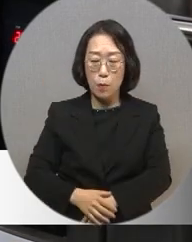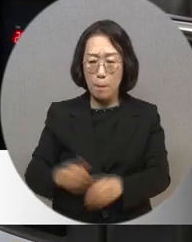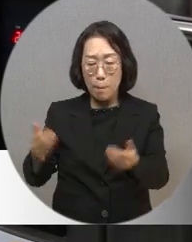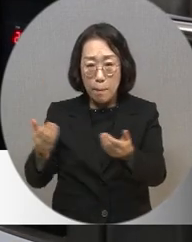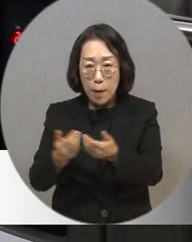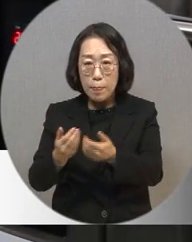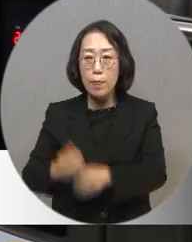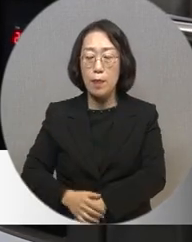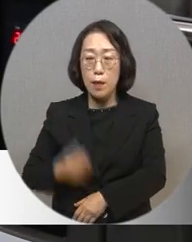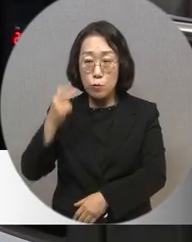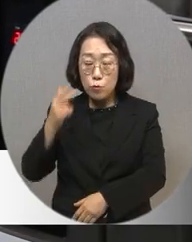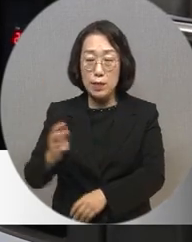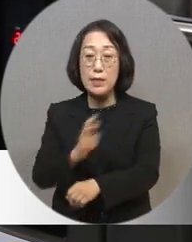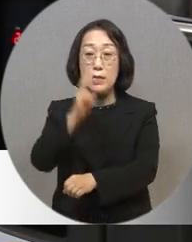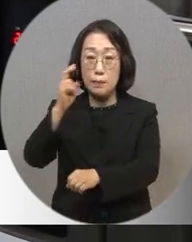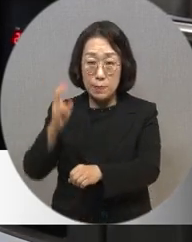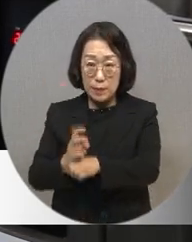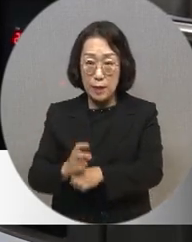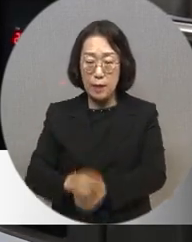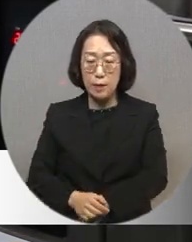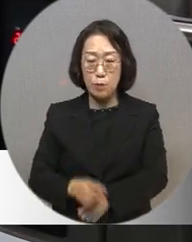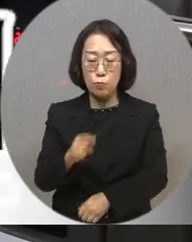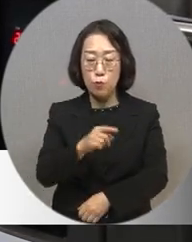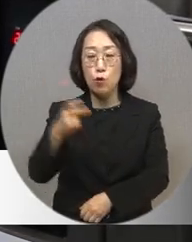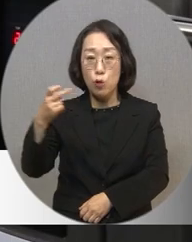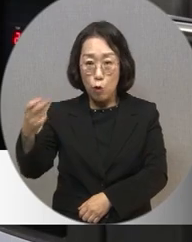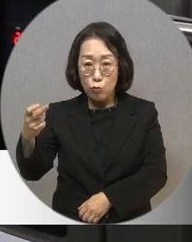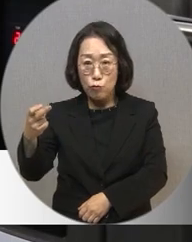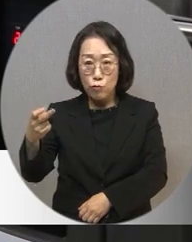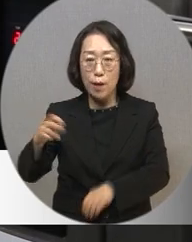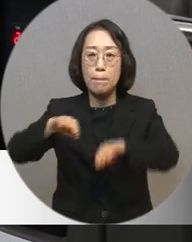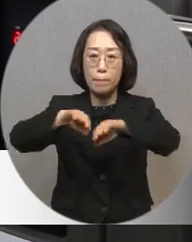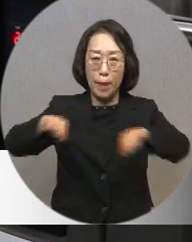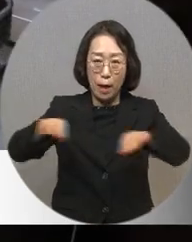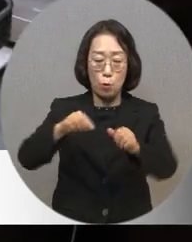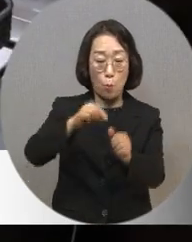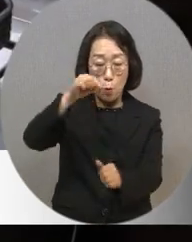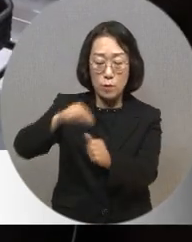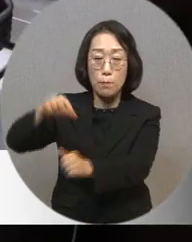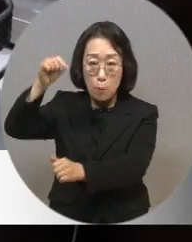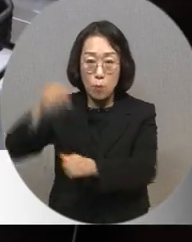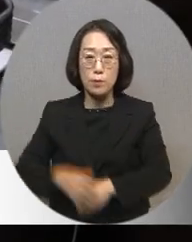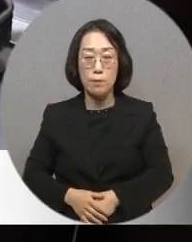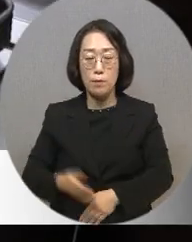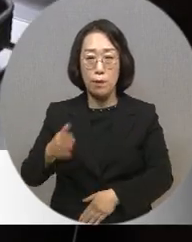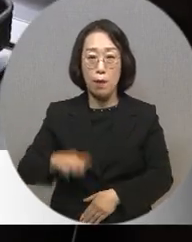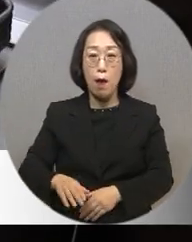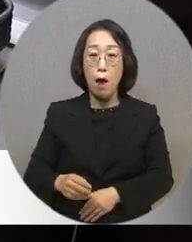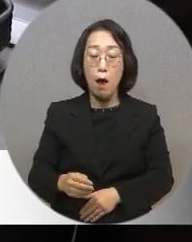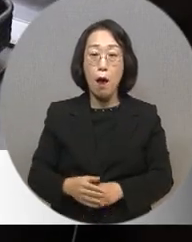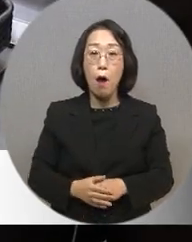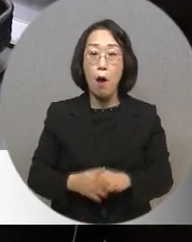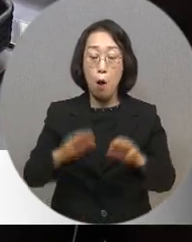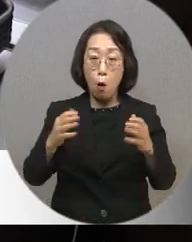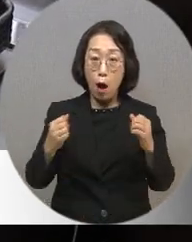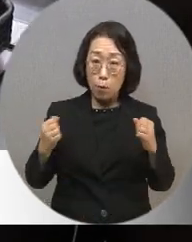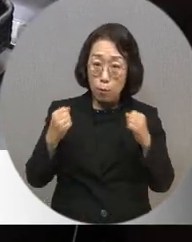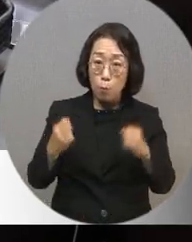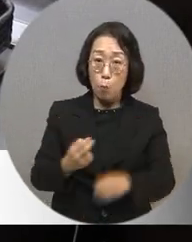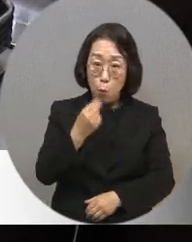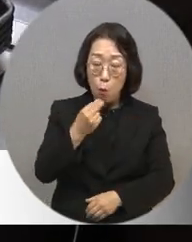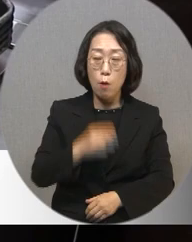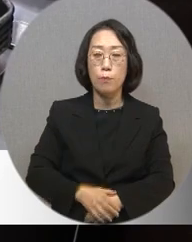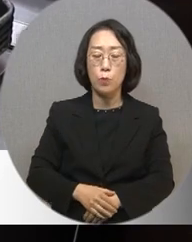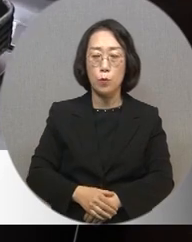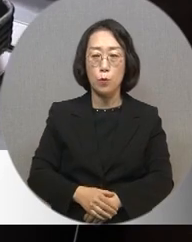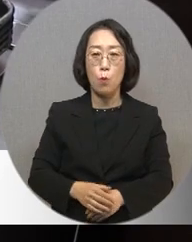주 20시간 근무하는 시간제 12명으로 나뉩니다. 다만 국민건강보험 직장 가입자,